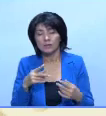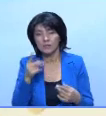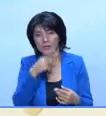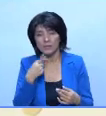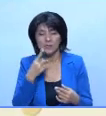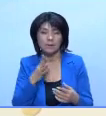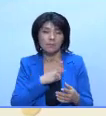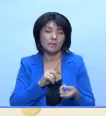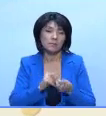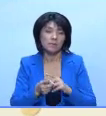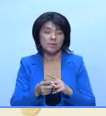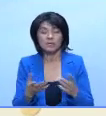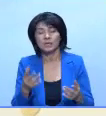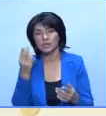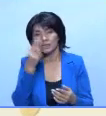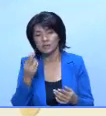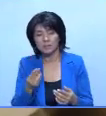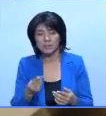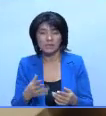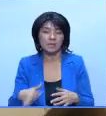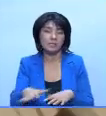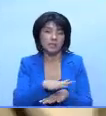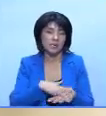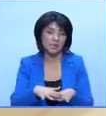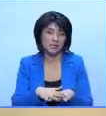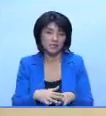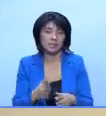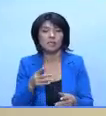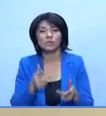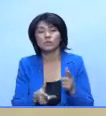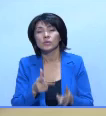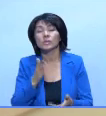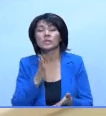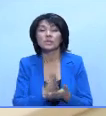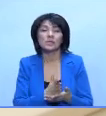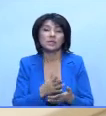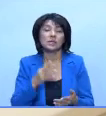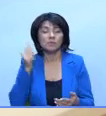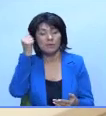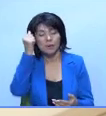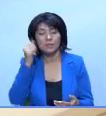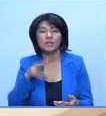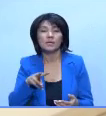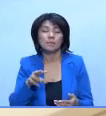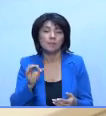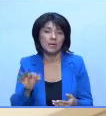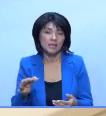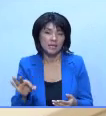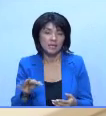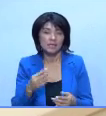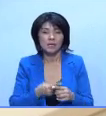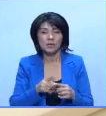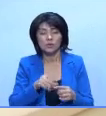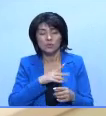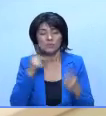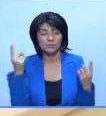заменять изображениями достопримечательностей страны существуют и коллекционные памятные монеты их изготавливают знаменательным датам и